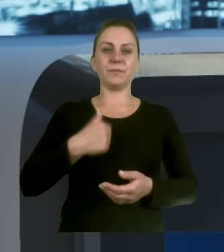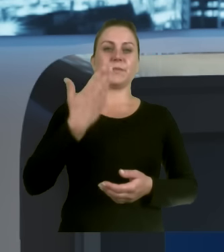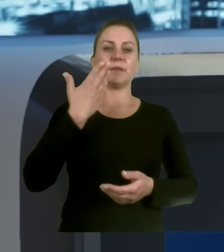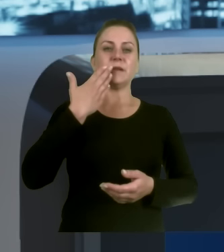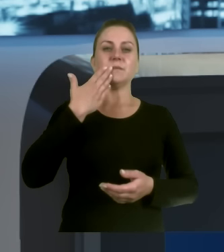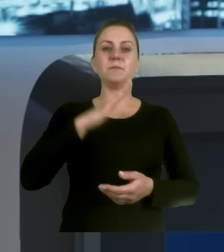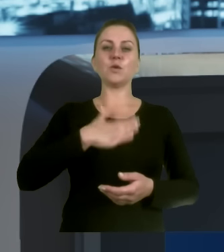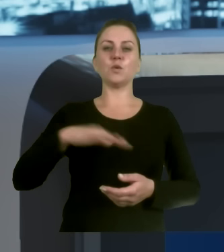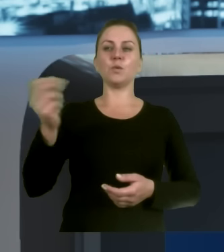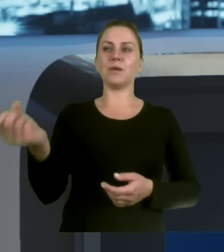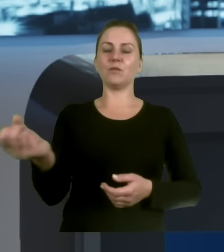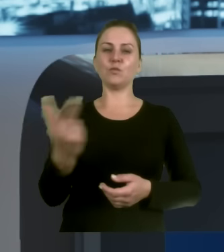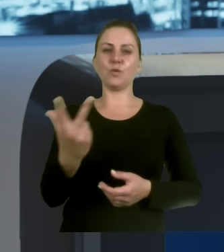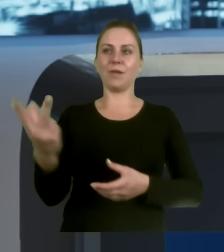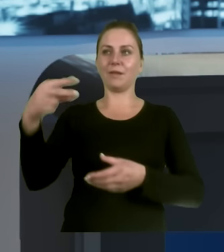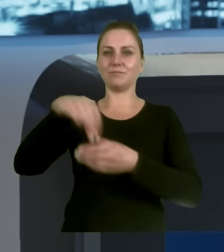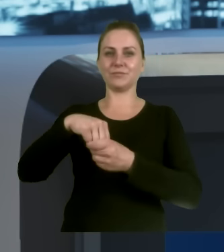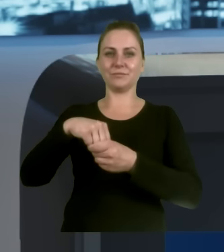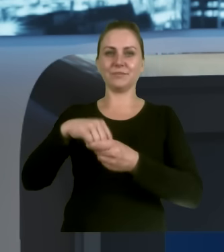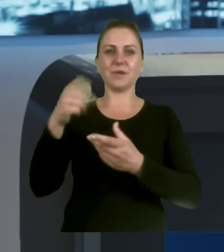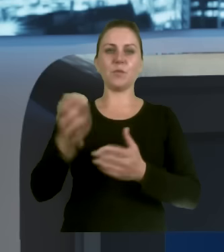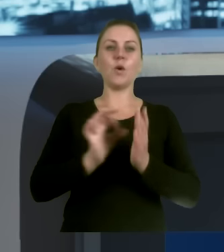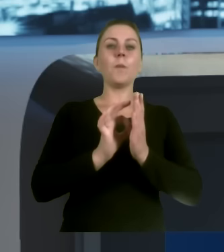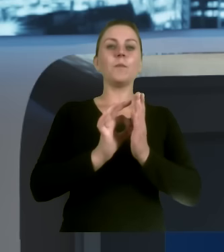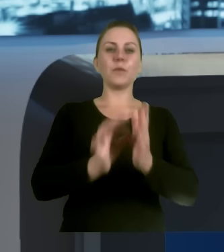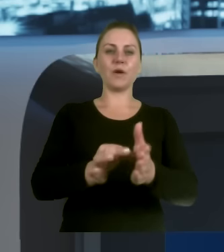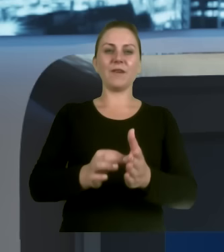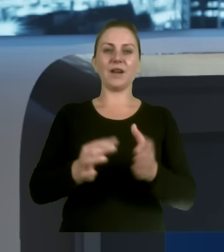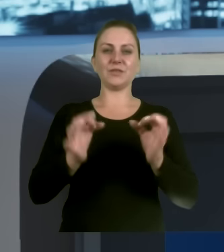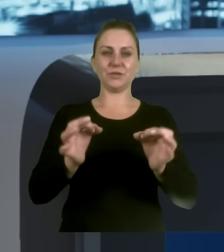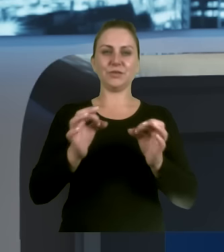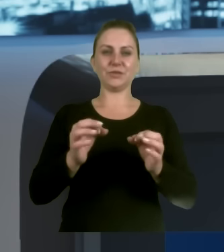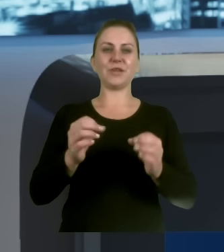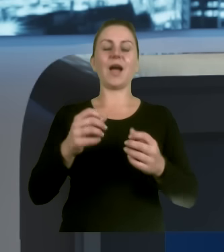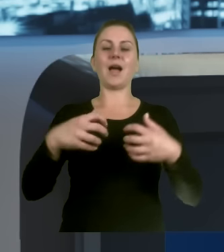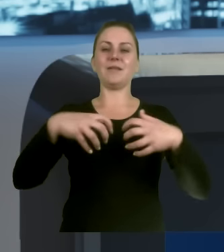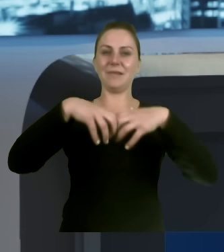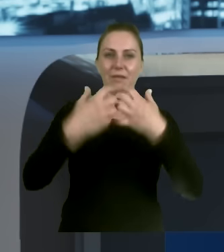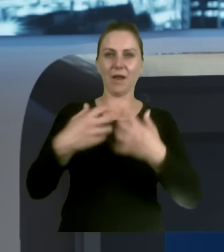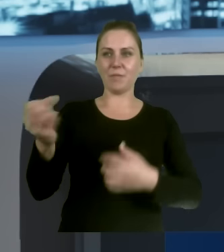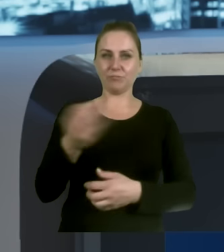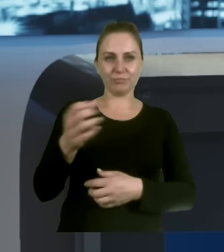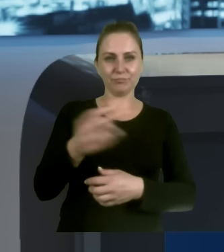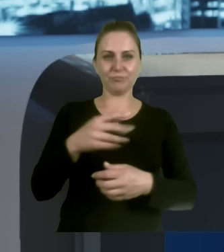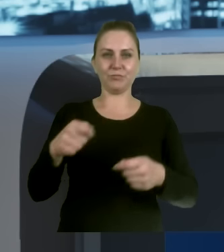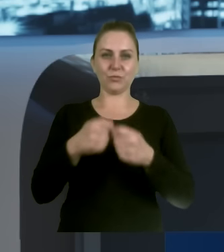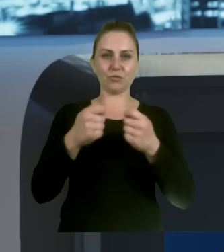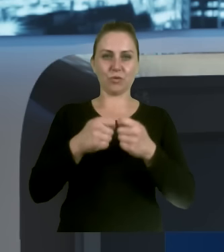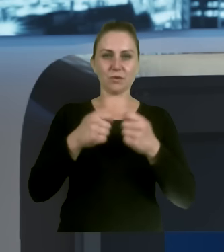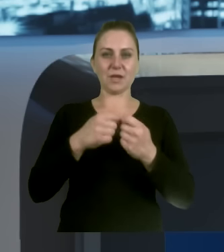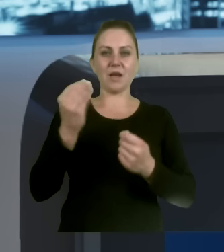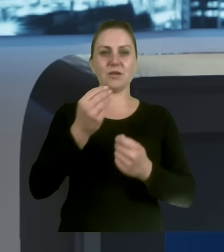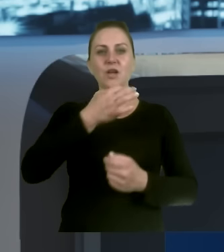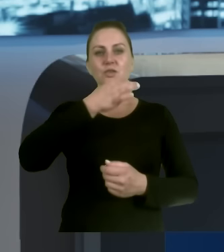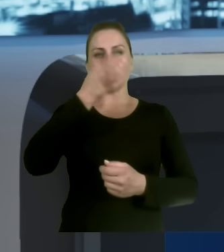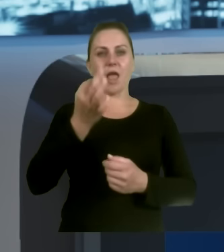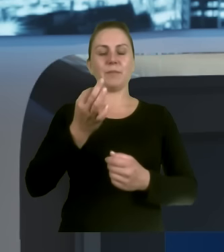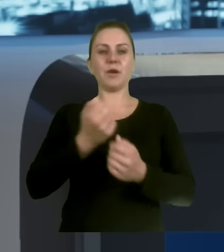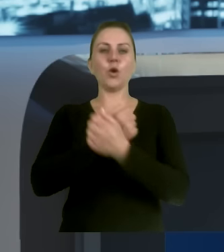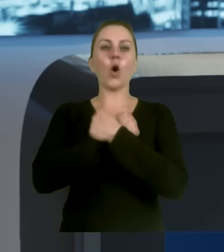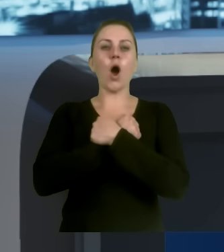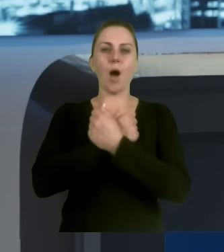która prowadziła dzisiaj sypanie piachu w tryby, tylko jeszcze lepiej bym ich kochała, jakby nie przedłużali